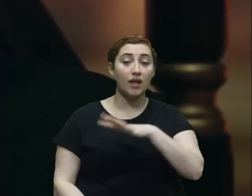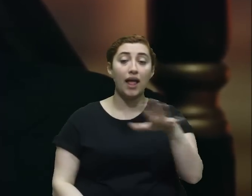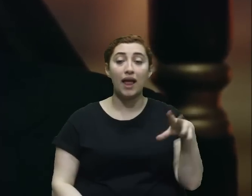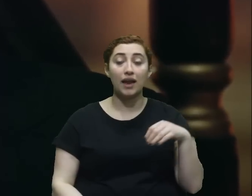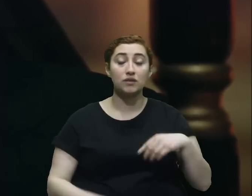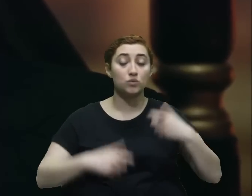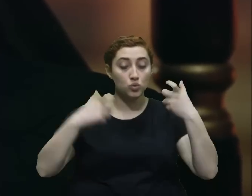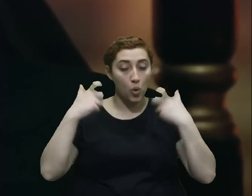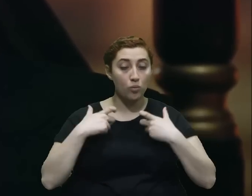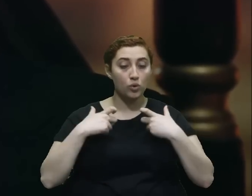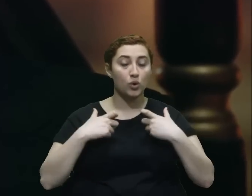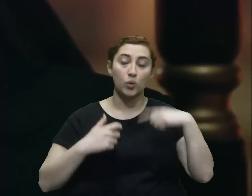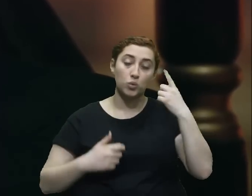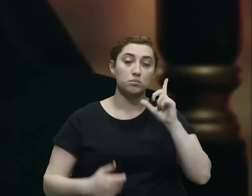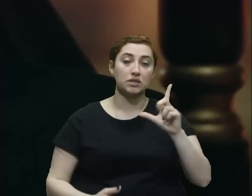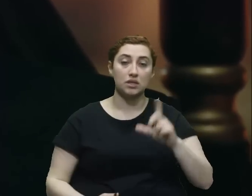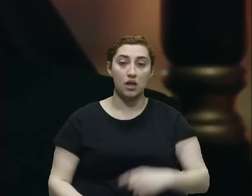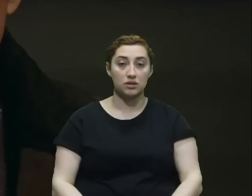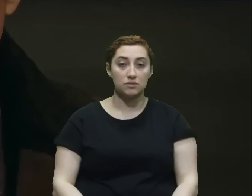Herkes mesuliyet almalı.